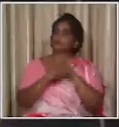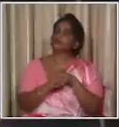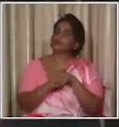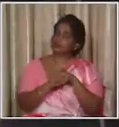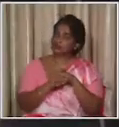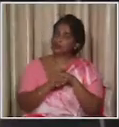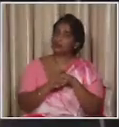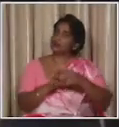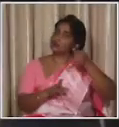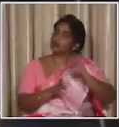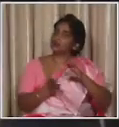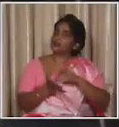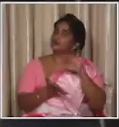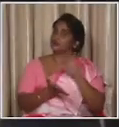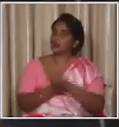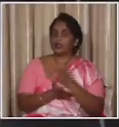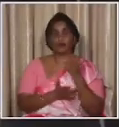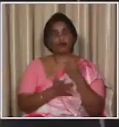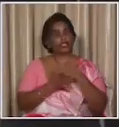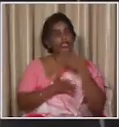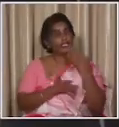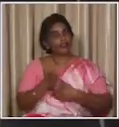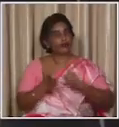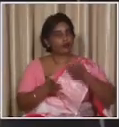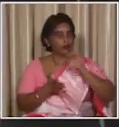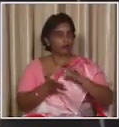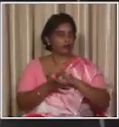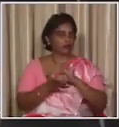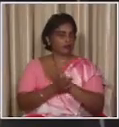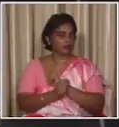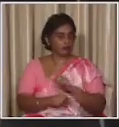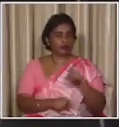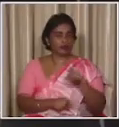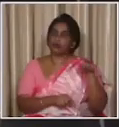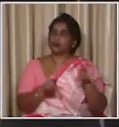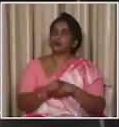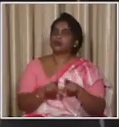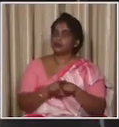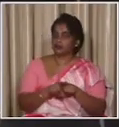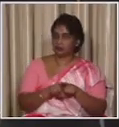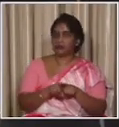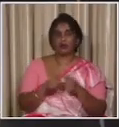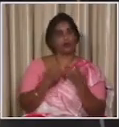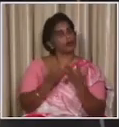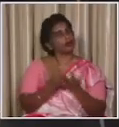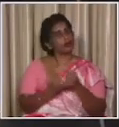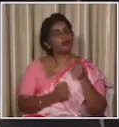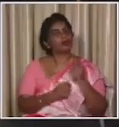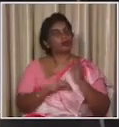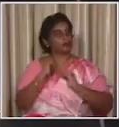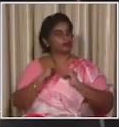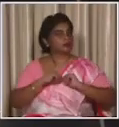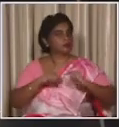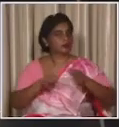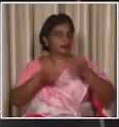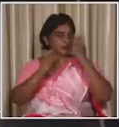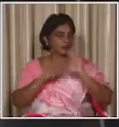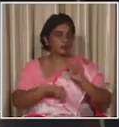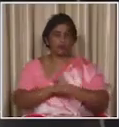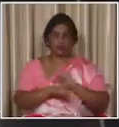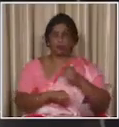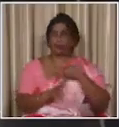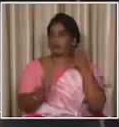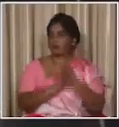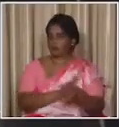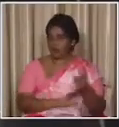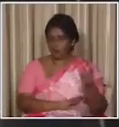රැස්වීමේදී සම්මත කරගත යුතු මූල්‍ය වාර්තා සම්මත කර නොගැනීම, ඒ වගේ අවශ්‍ය ක්‍රියාමාර්ග නිසි පරිදි